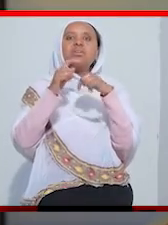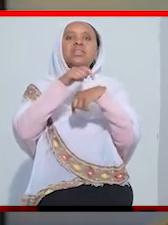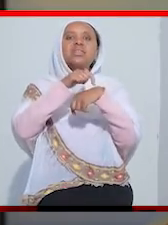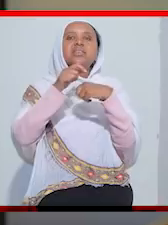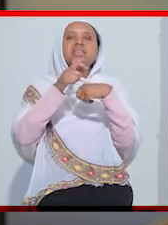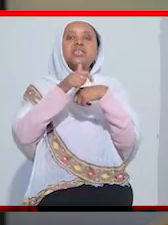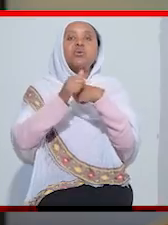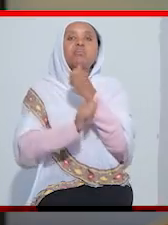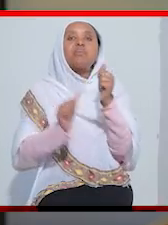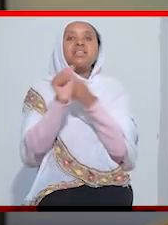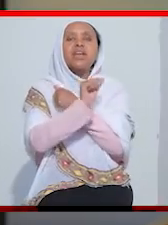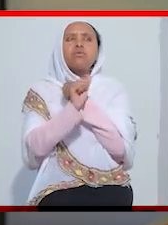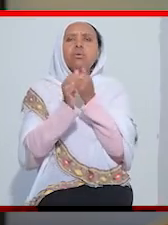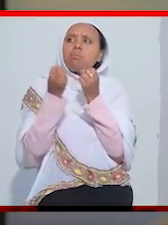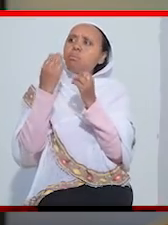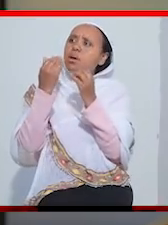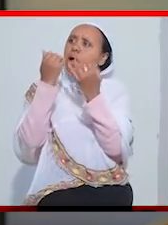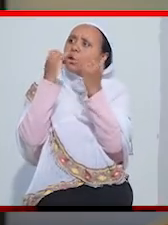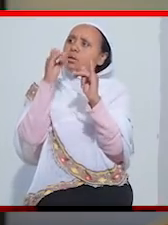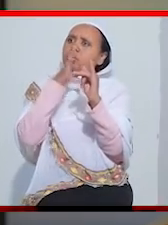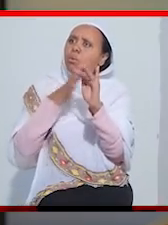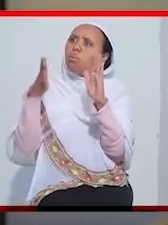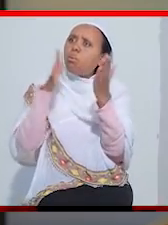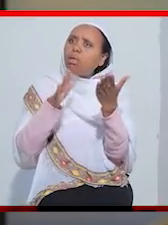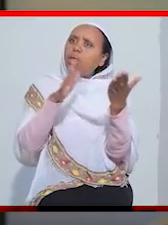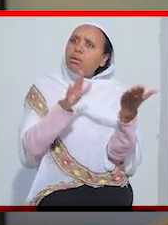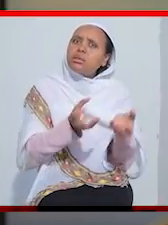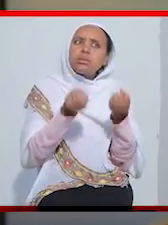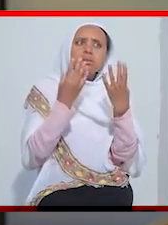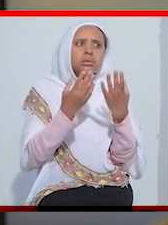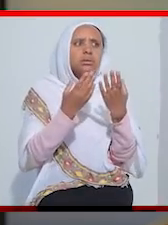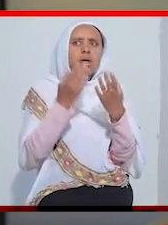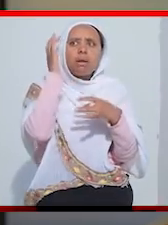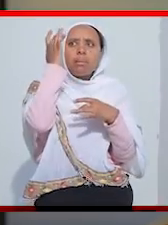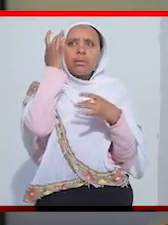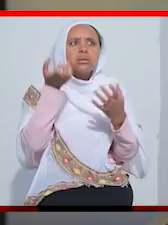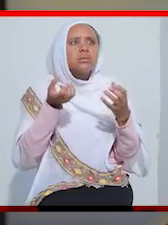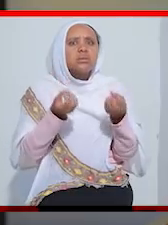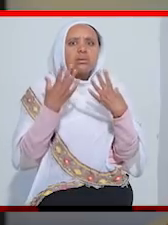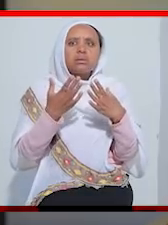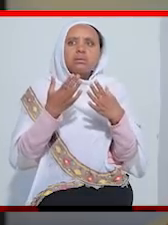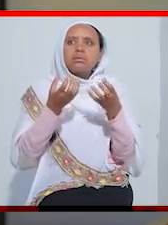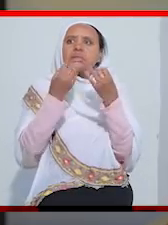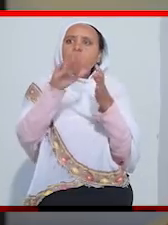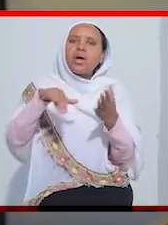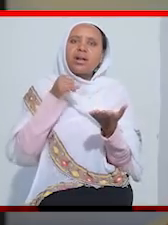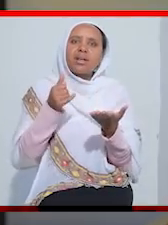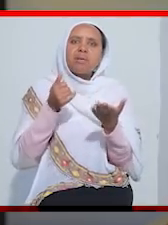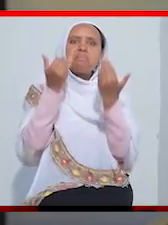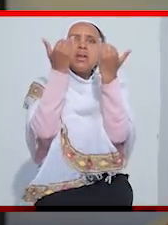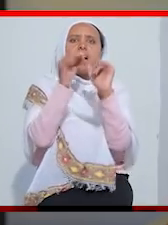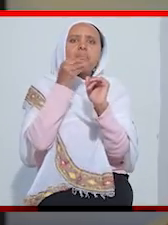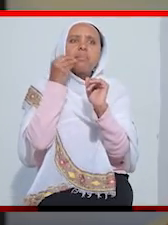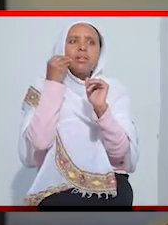የሚጸልዩ አሉ። አብዛኛው ግን ጊዜውን የሚያሳልፈው ምን ያህል ሰው ሞተ፣ ምን ያህል ሰው አለቀ፣ ምን ያህል ሰው ታመመ፣ ምን ያህል